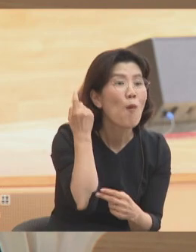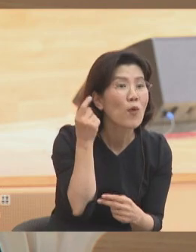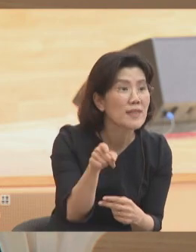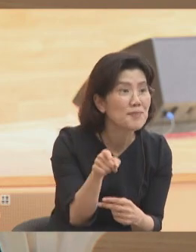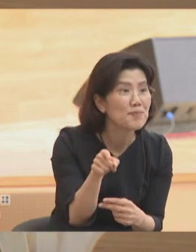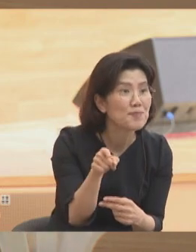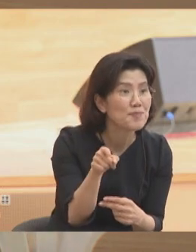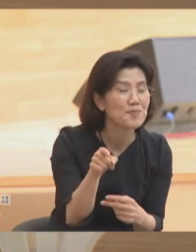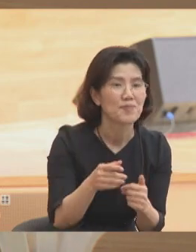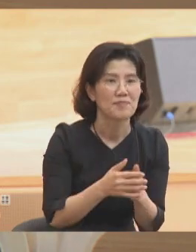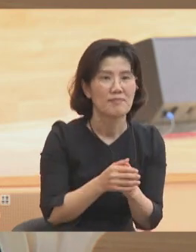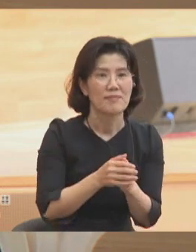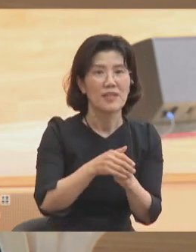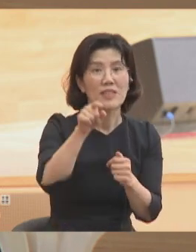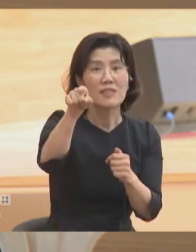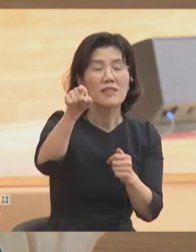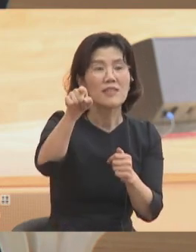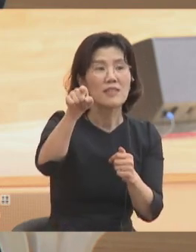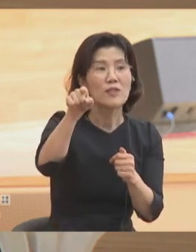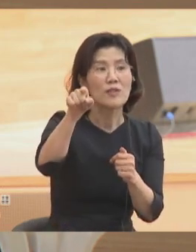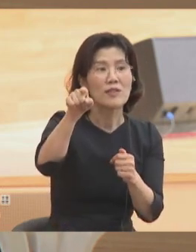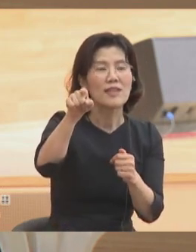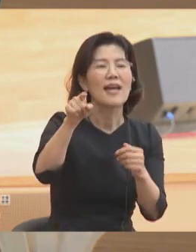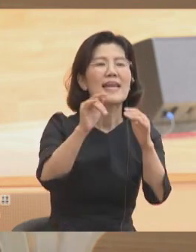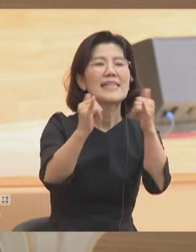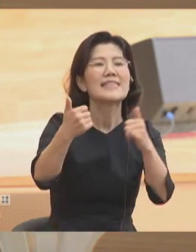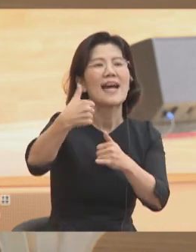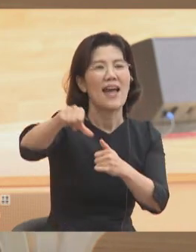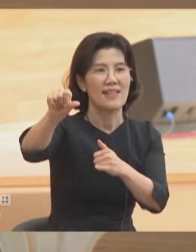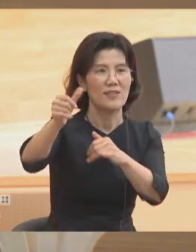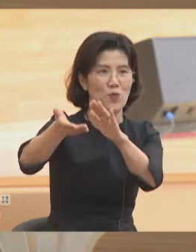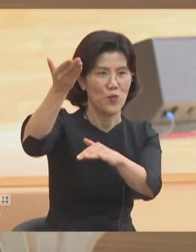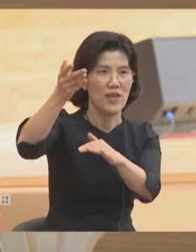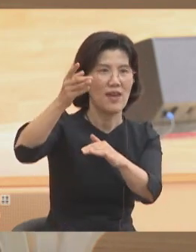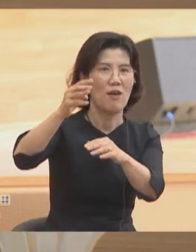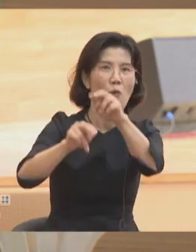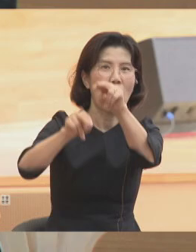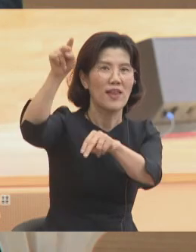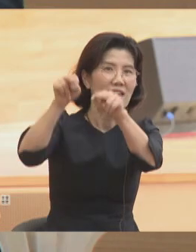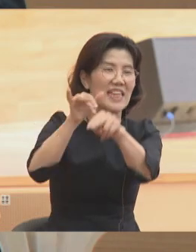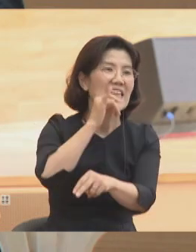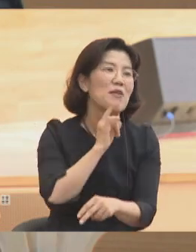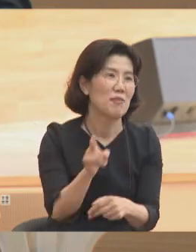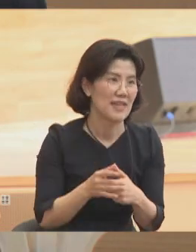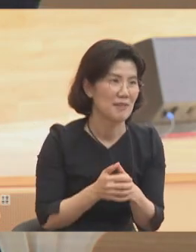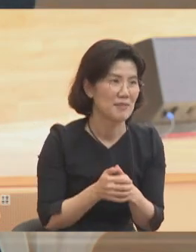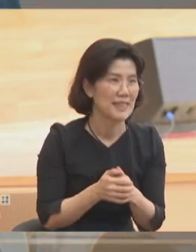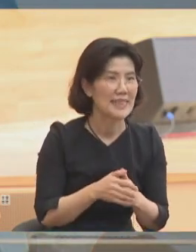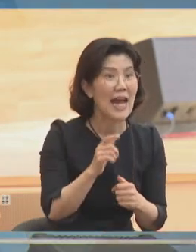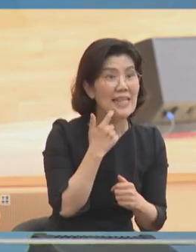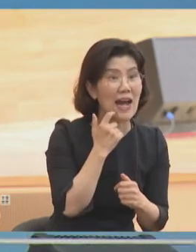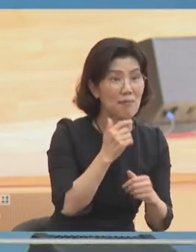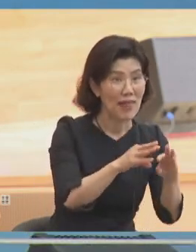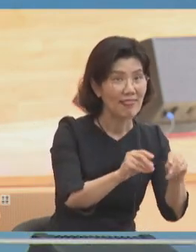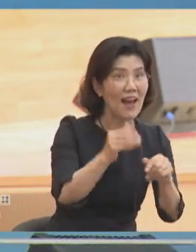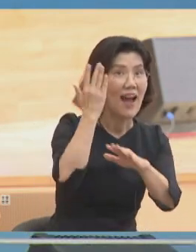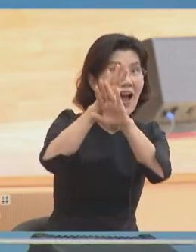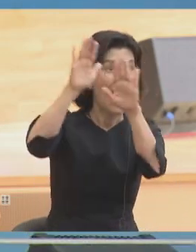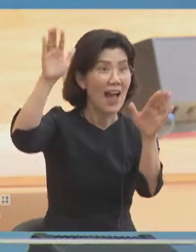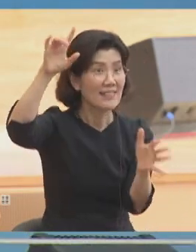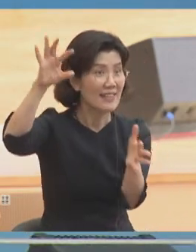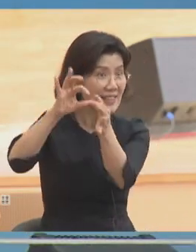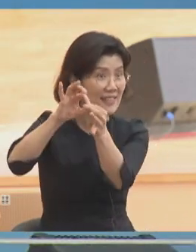하나님의 사자가 오르락 내리락 합니까 인자 위에 야곱에게는 땅과 하늘을 이을